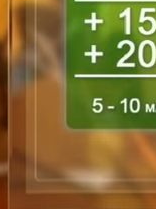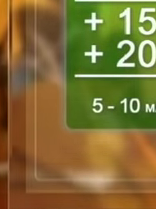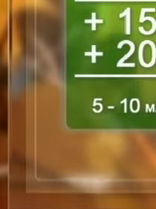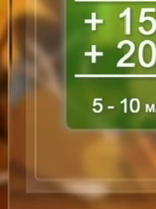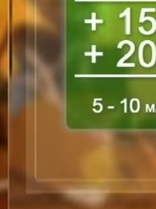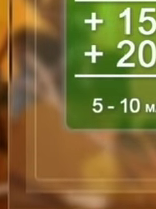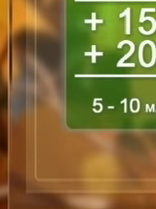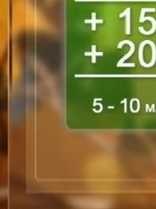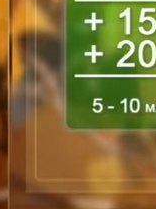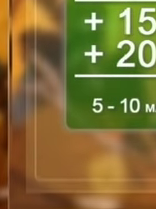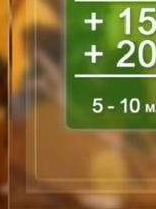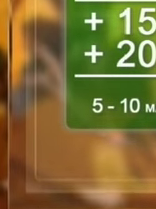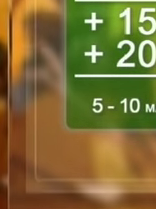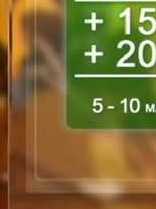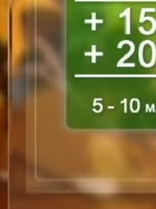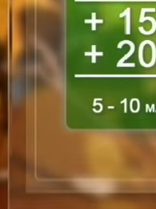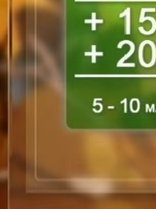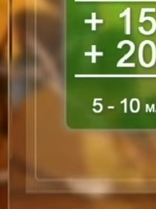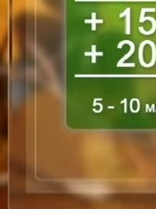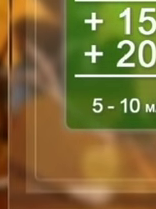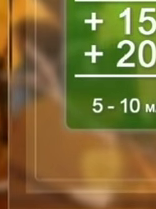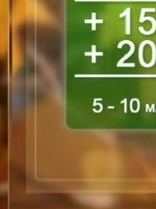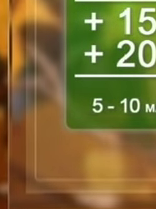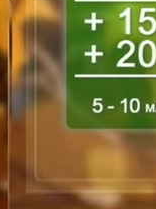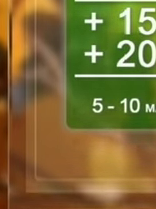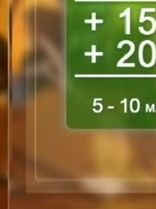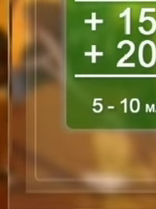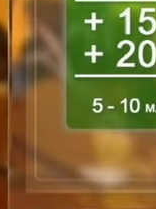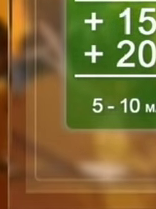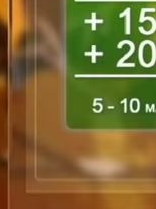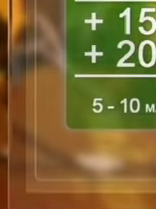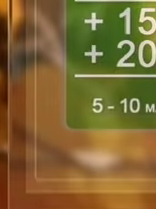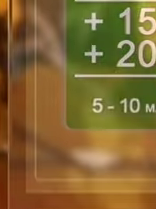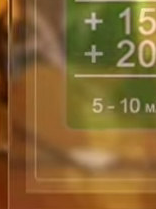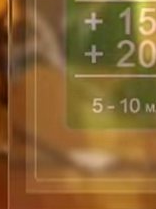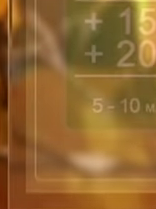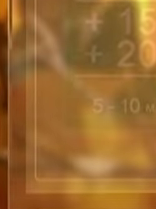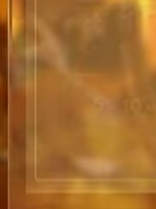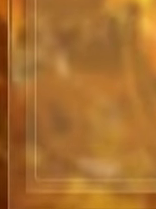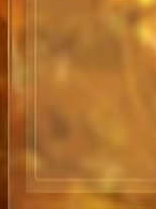температура підвищиться на 3-5 градусів, денна зазнаватиме незначних коливань.